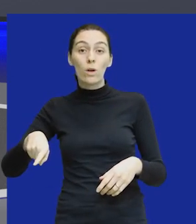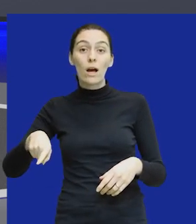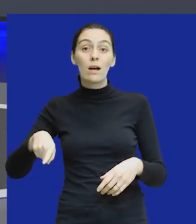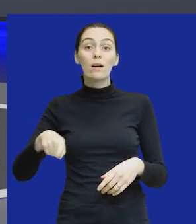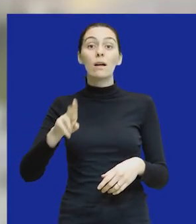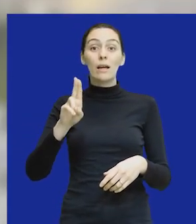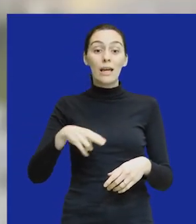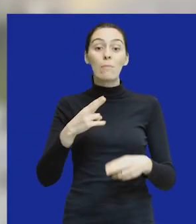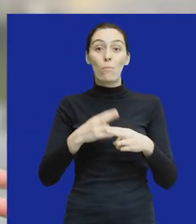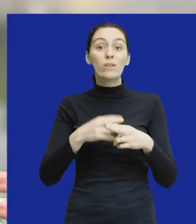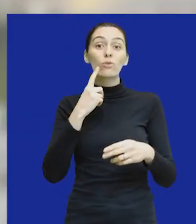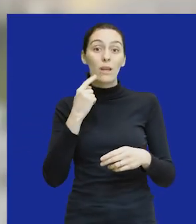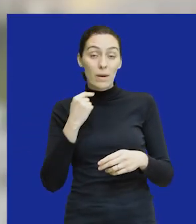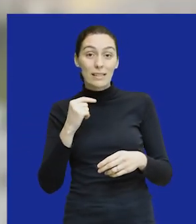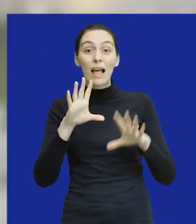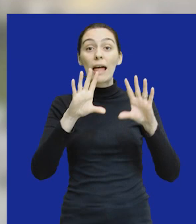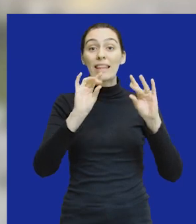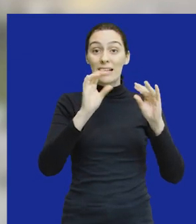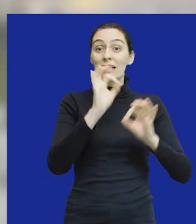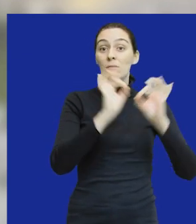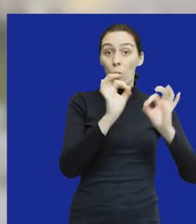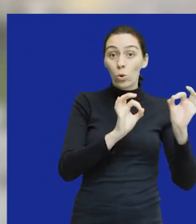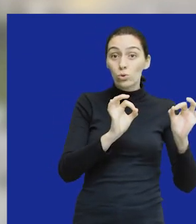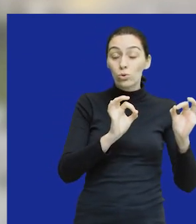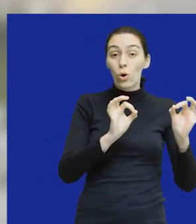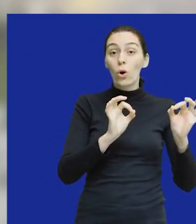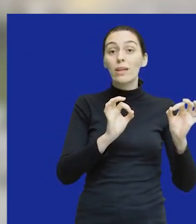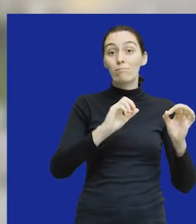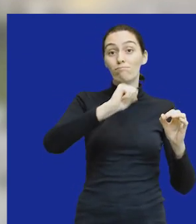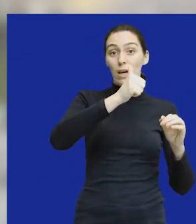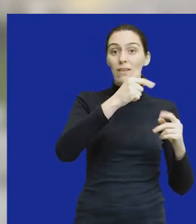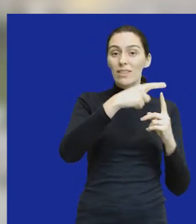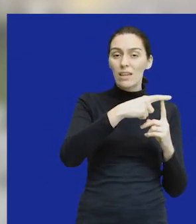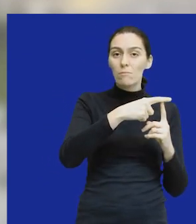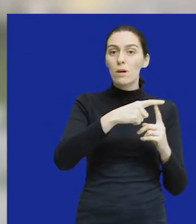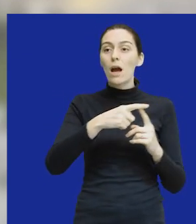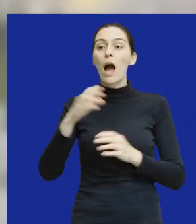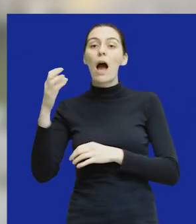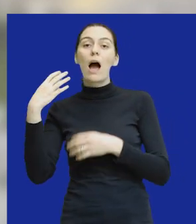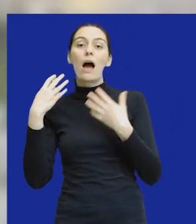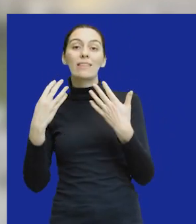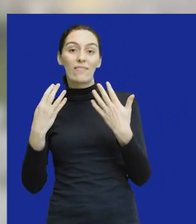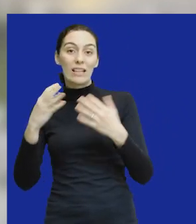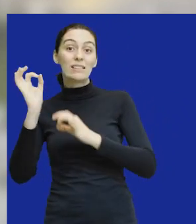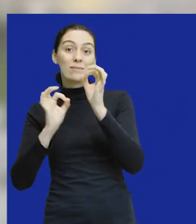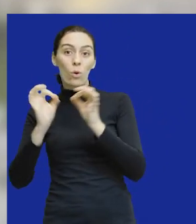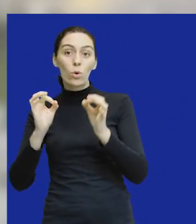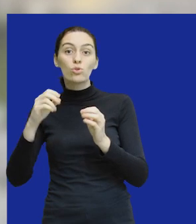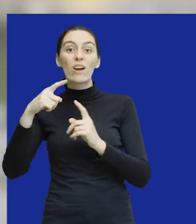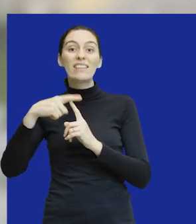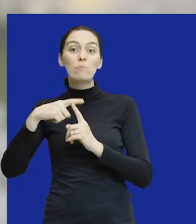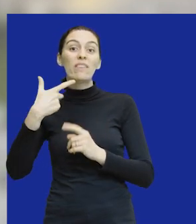1, to je taj autoimuni dio, a ovih 90% su tip 2, nažalost, koji